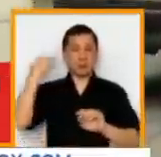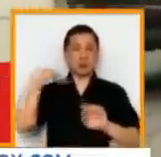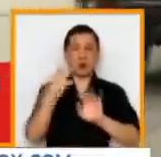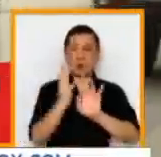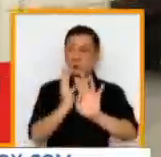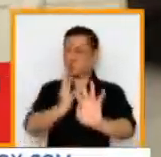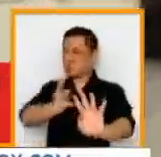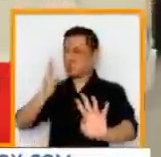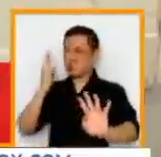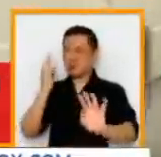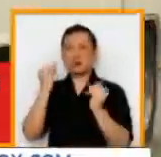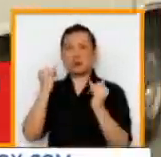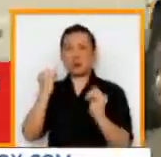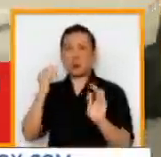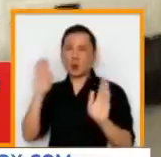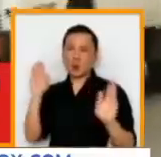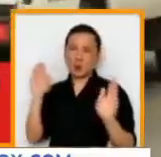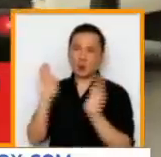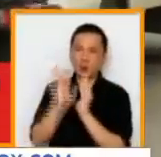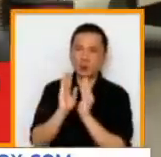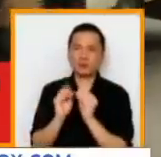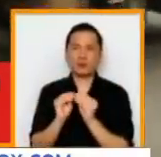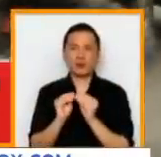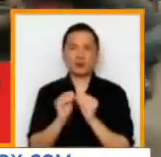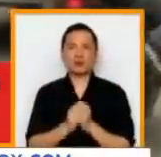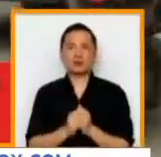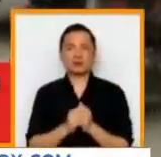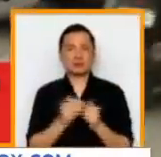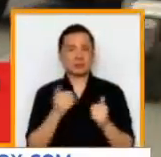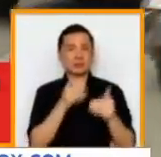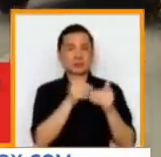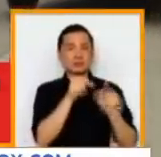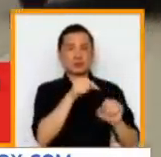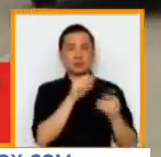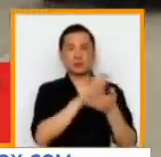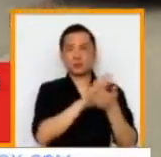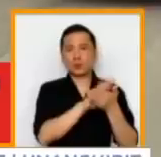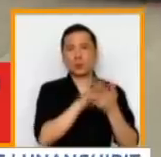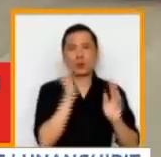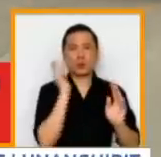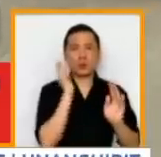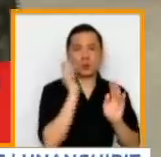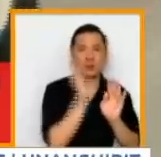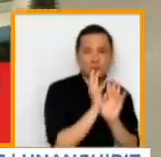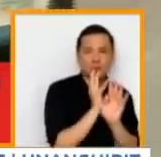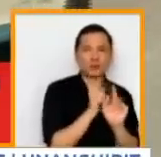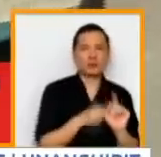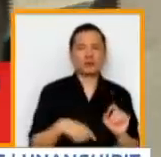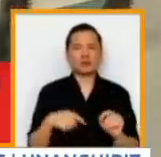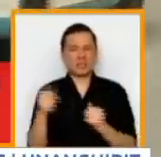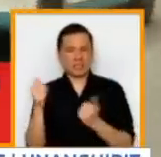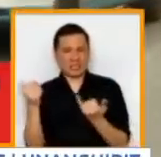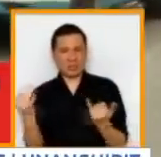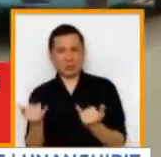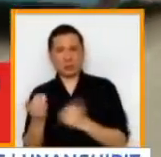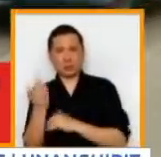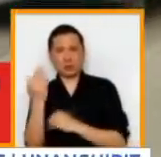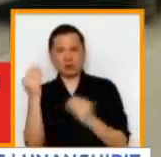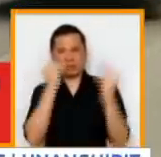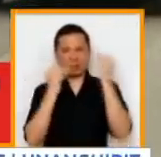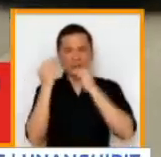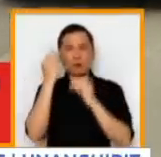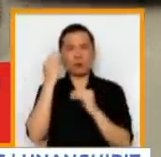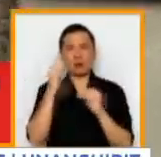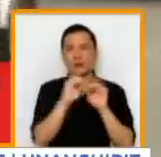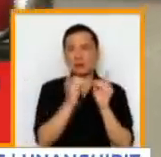gusto magparehistro dito maging doon sa katabing eskwelahan. Ngayong umaga, nagkakaroon lamang ng kalituhan dahil yung ibang mga magpaparehistro sa District 2 na